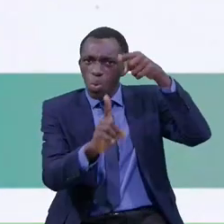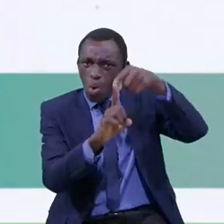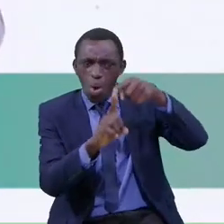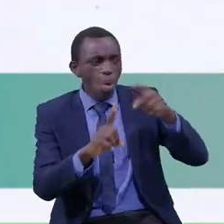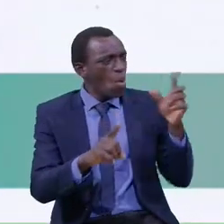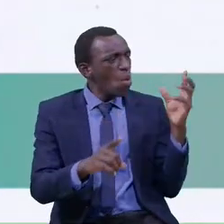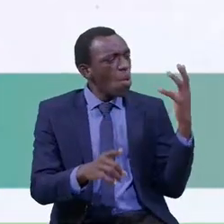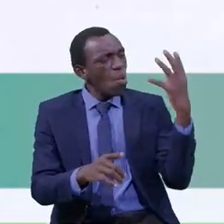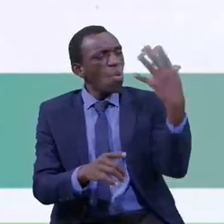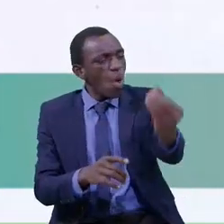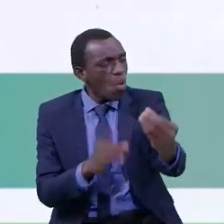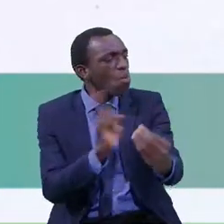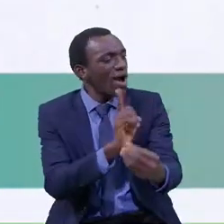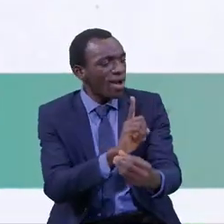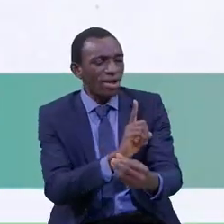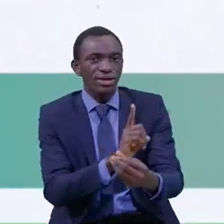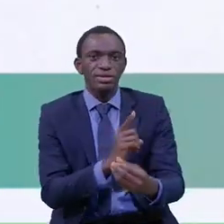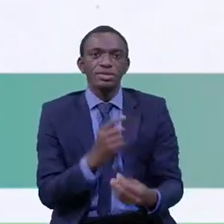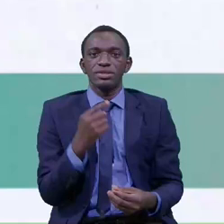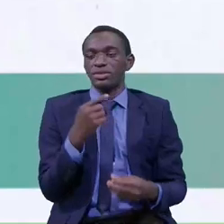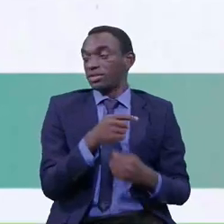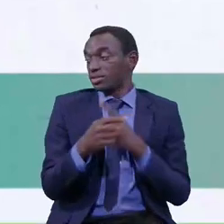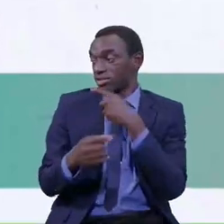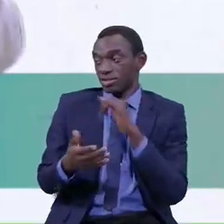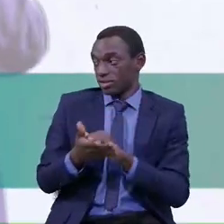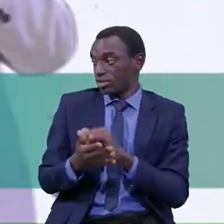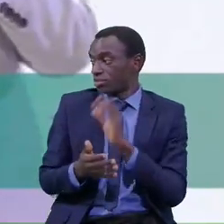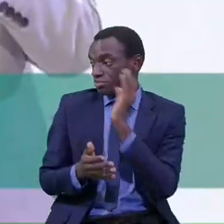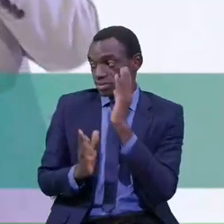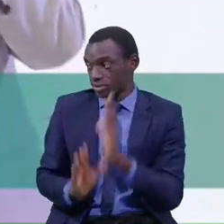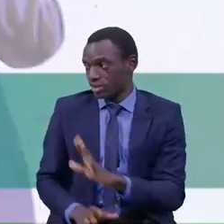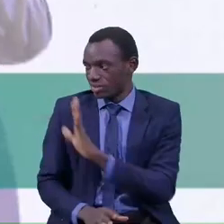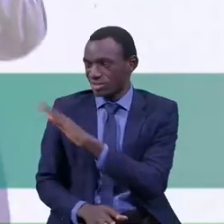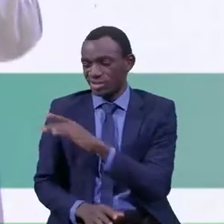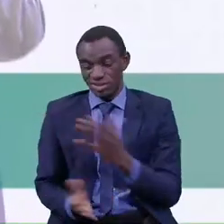but, pasteur prédicateur? On ne parle pas d'objectif ici.